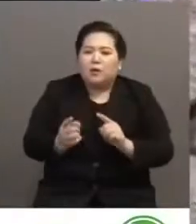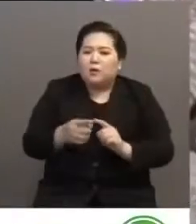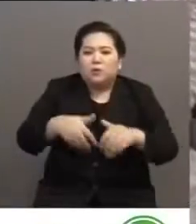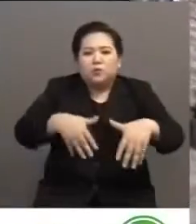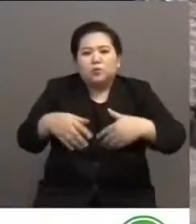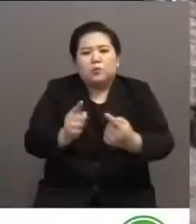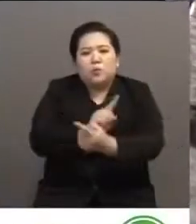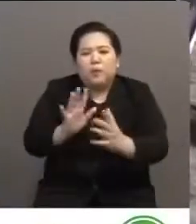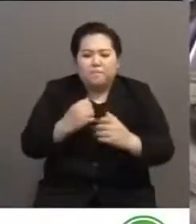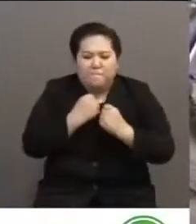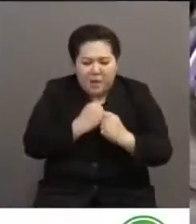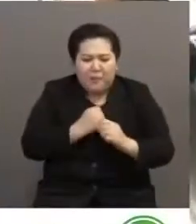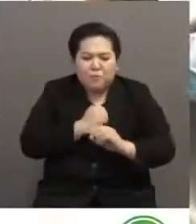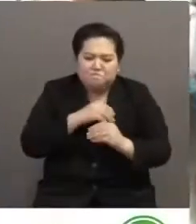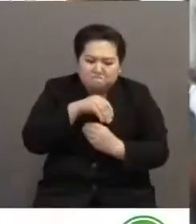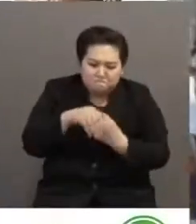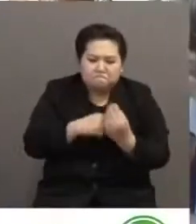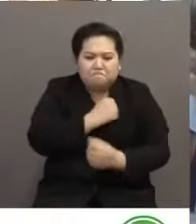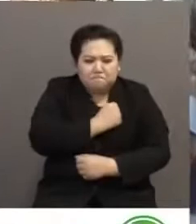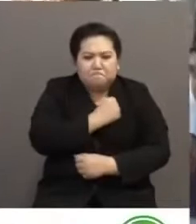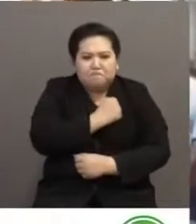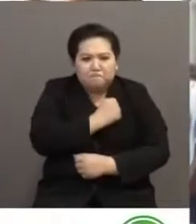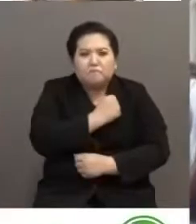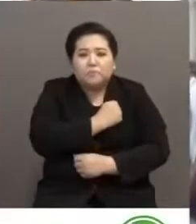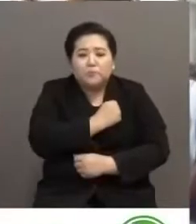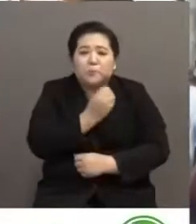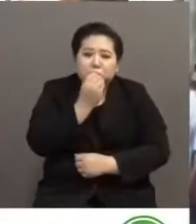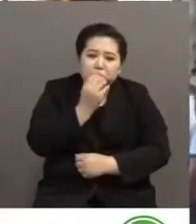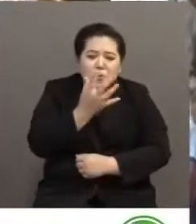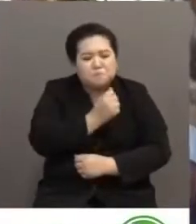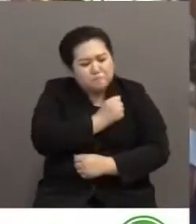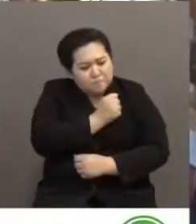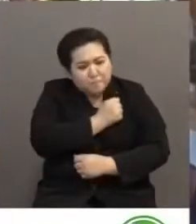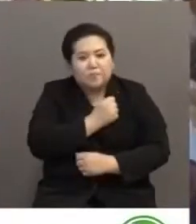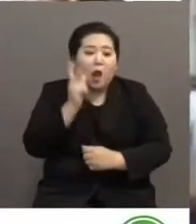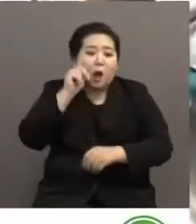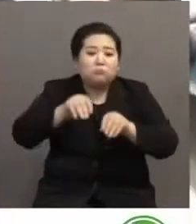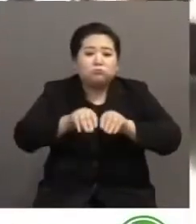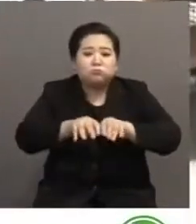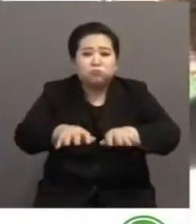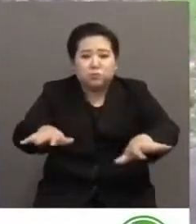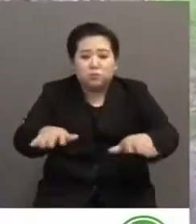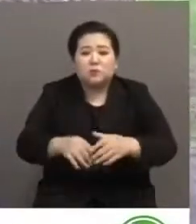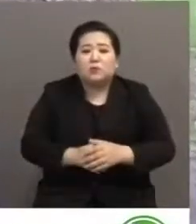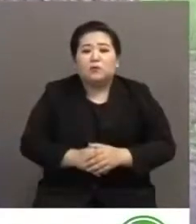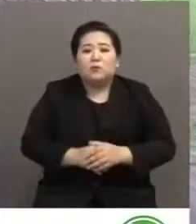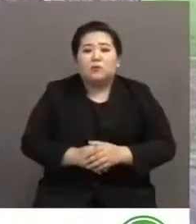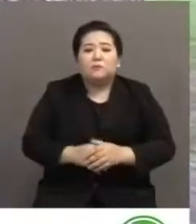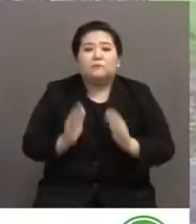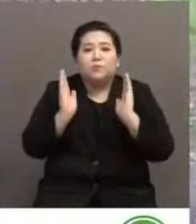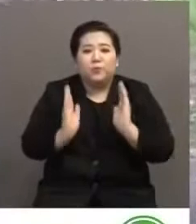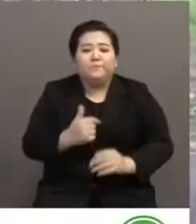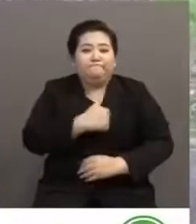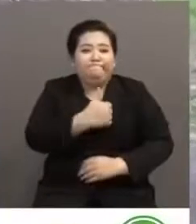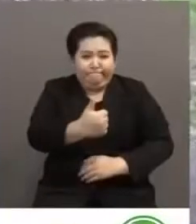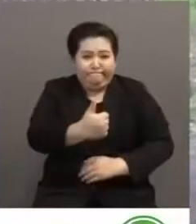ะครับจึงใช้ชีวิตอย่างสมถะนะครับอดมื้อกินมื้อปรากฏว่าหลังจากข่าวนี้ออกไปนะครับมีการนำเสนอไปเนี่ยก็มีผู้ใจ